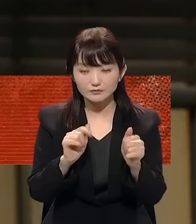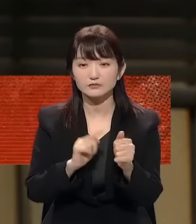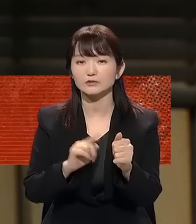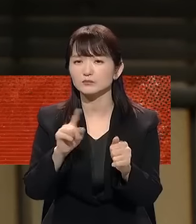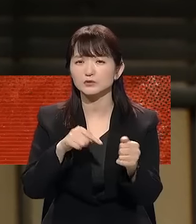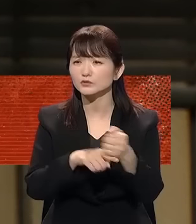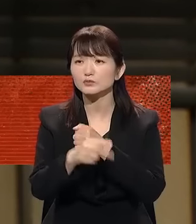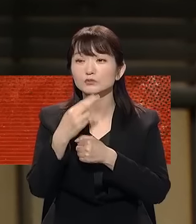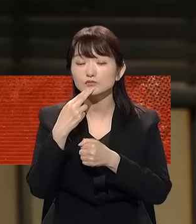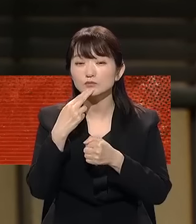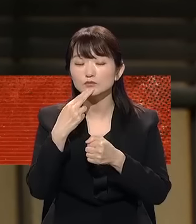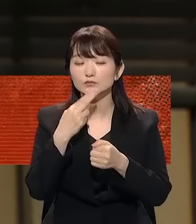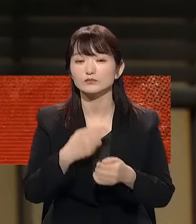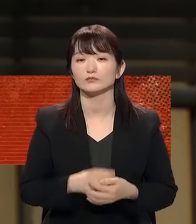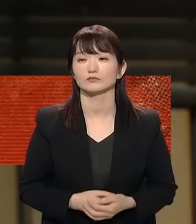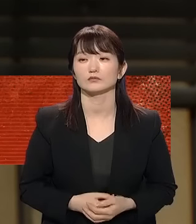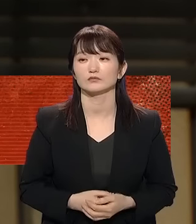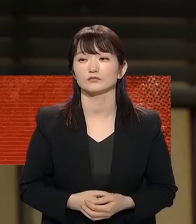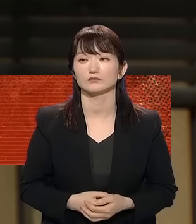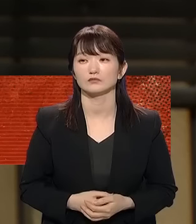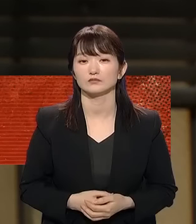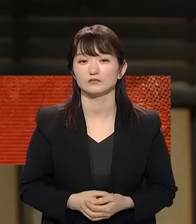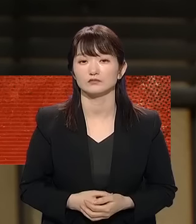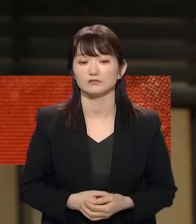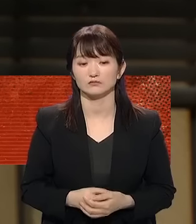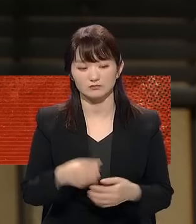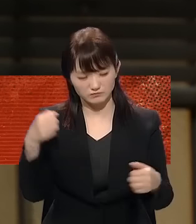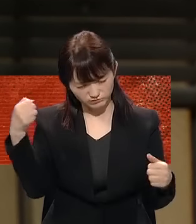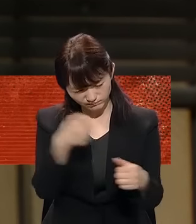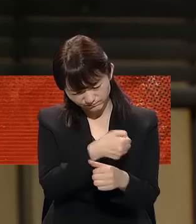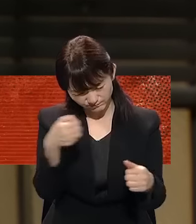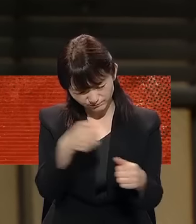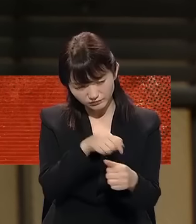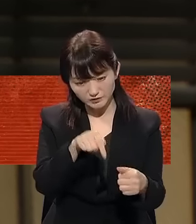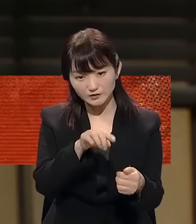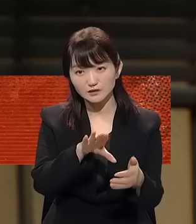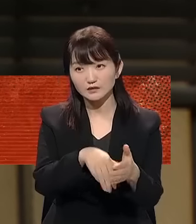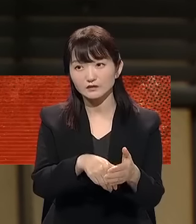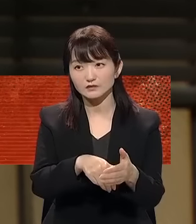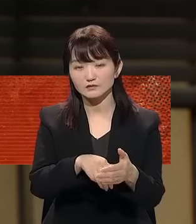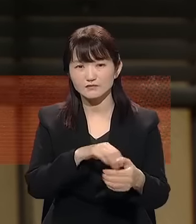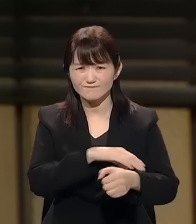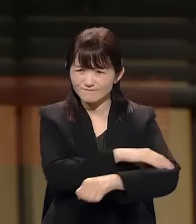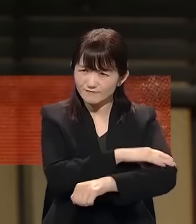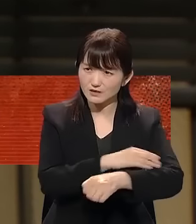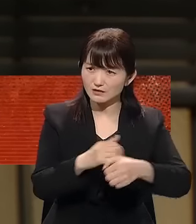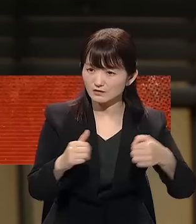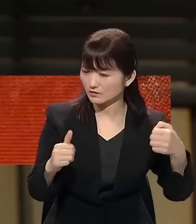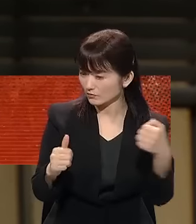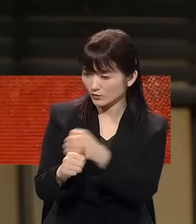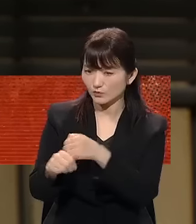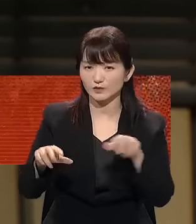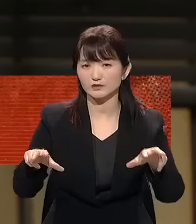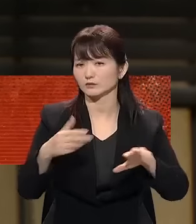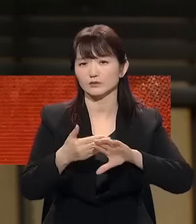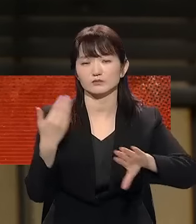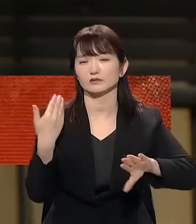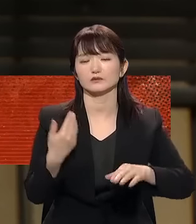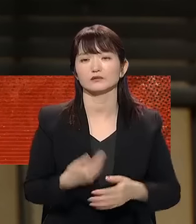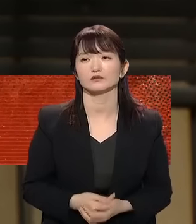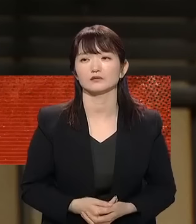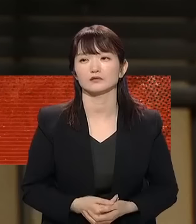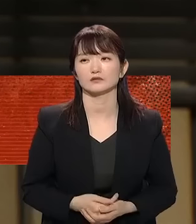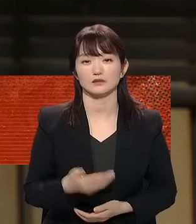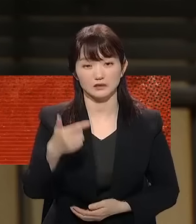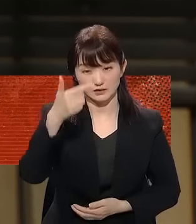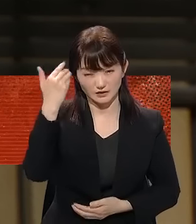이유 없이 뭐 그렇지는 않겠지만 그런 폭행을 행사했던 그때 독직 폭행 그때하고 좀 다르다고 봐야 되는데 그때